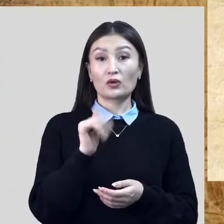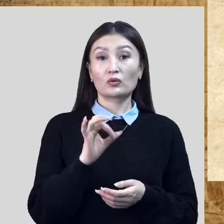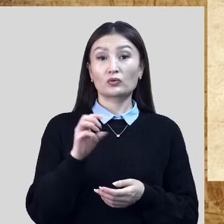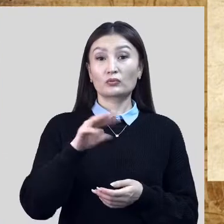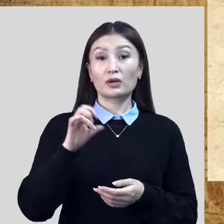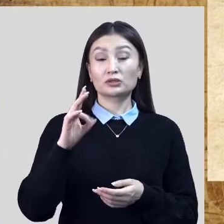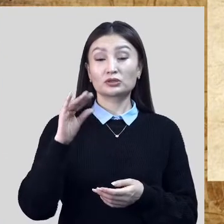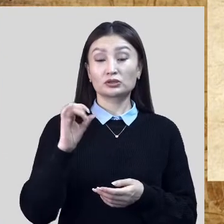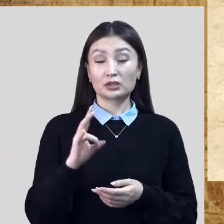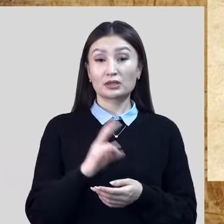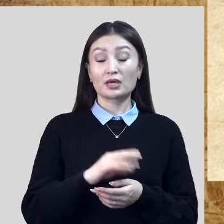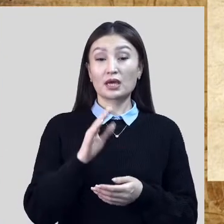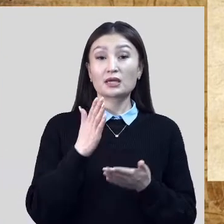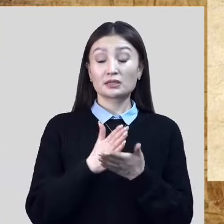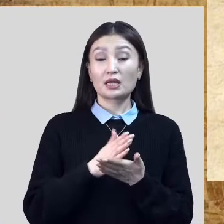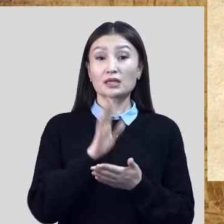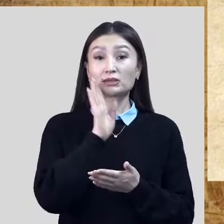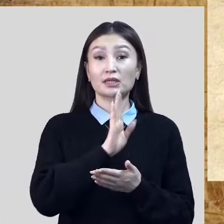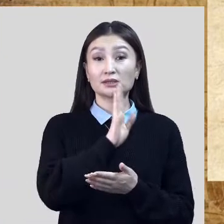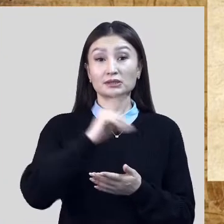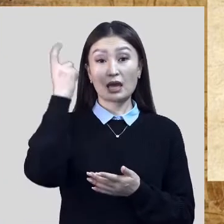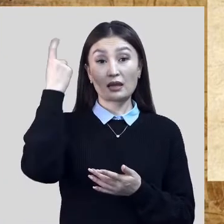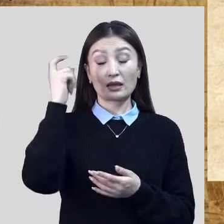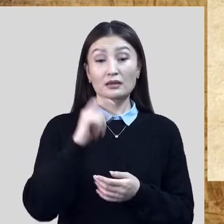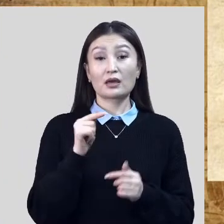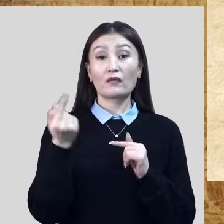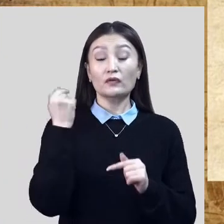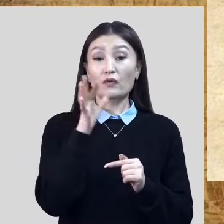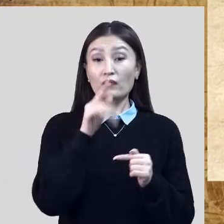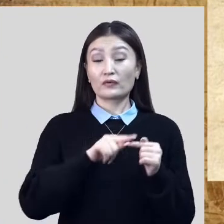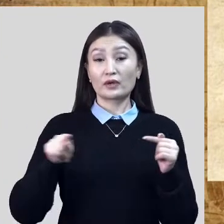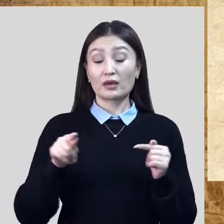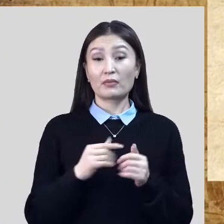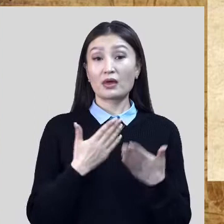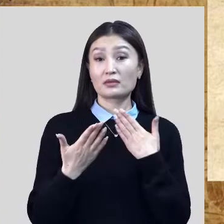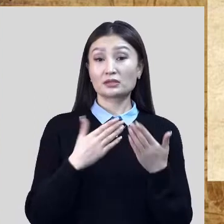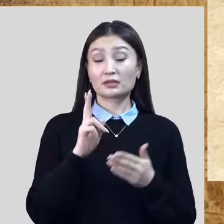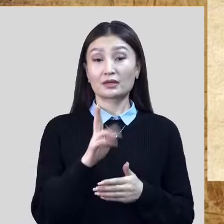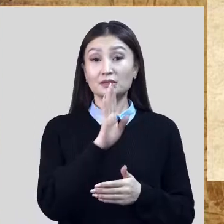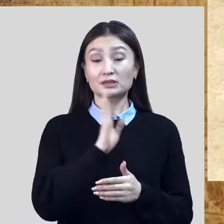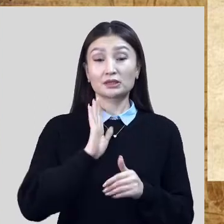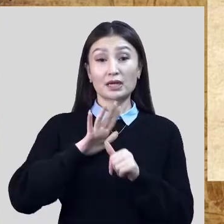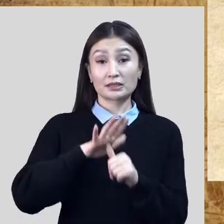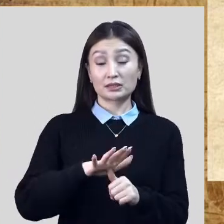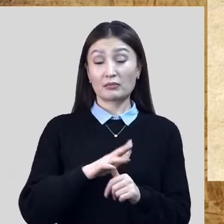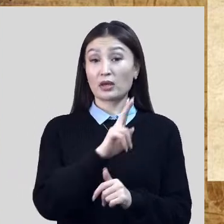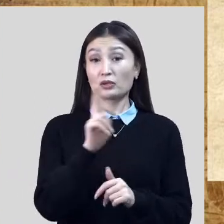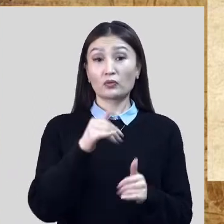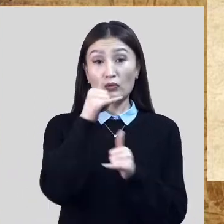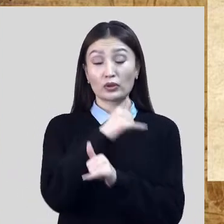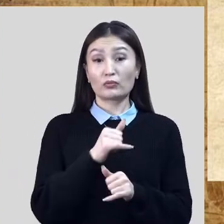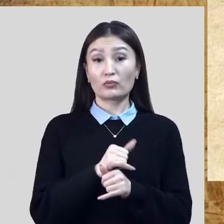Курманджан стала женщиной-легендой, так как в то время господствовало деспотическое отношение к женщине. Никто не